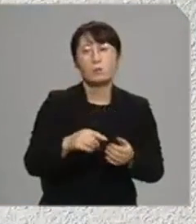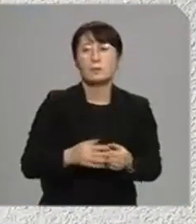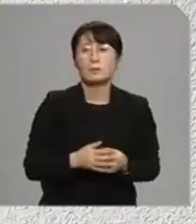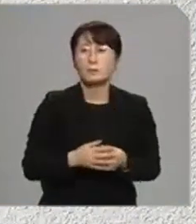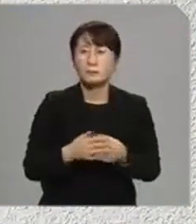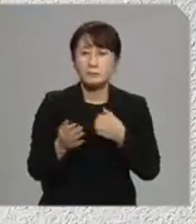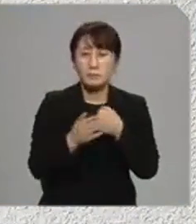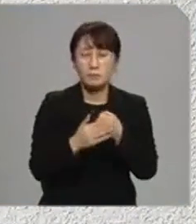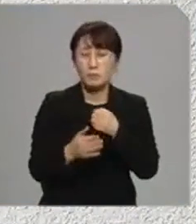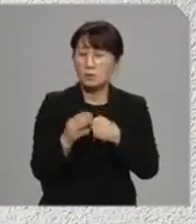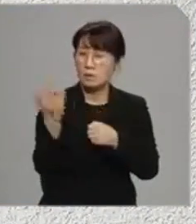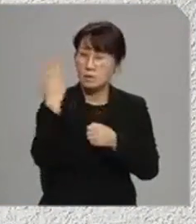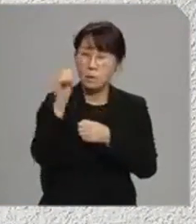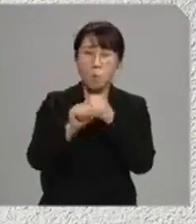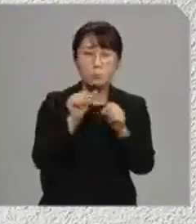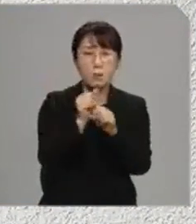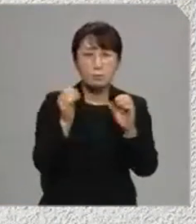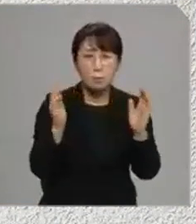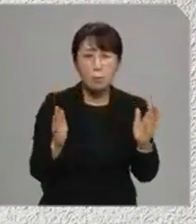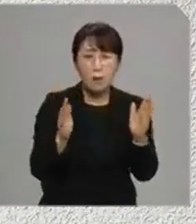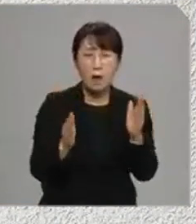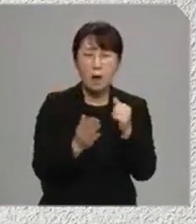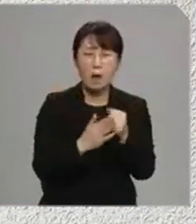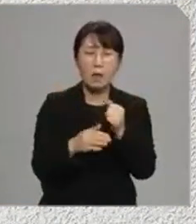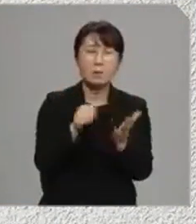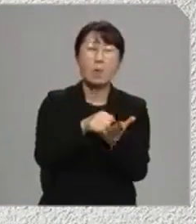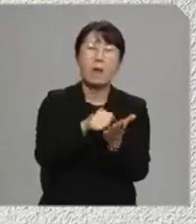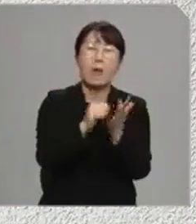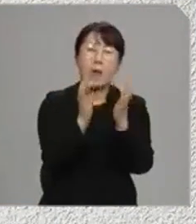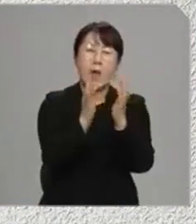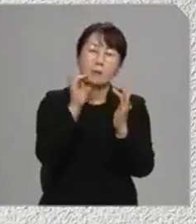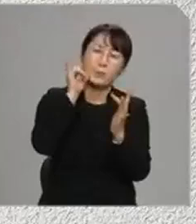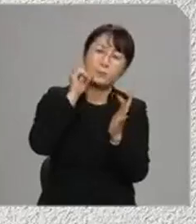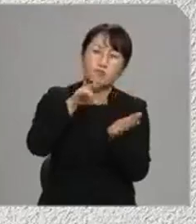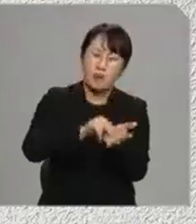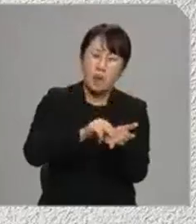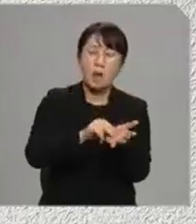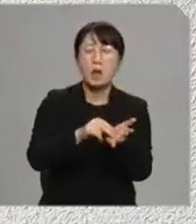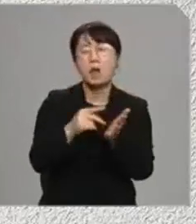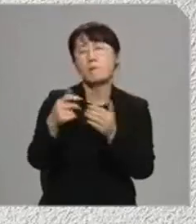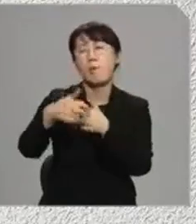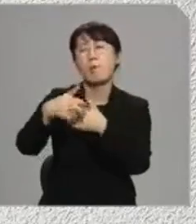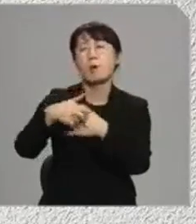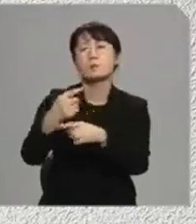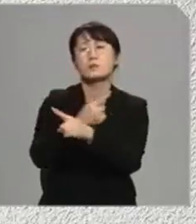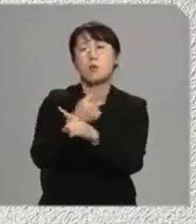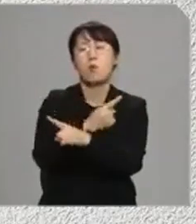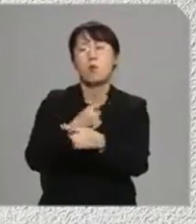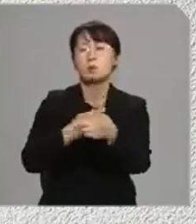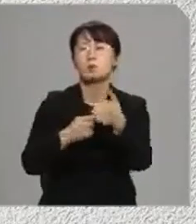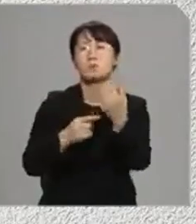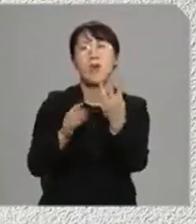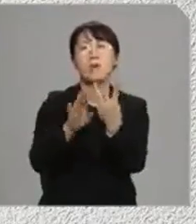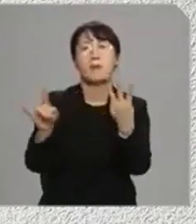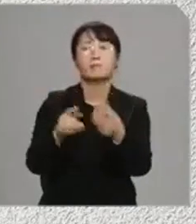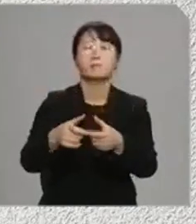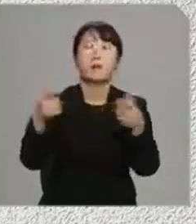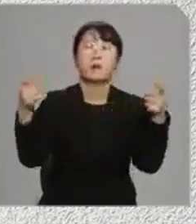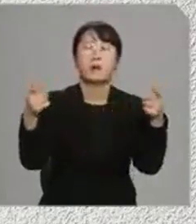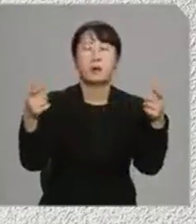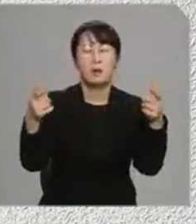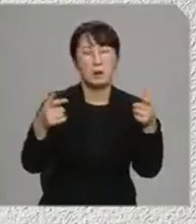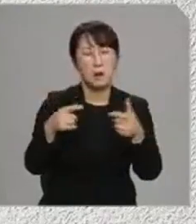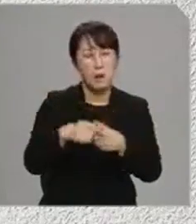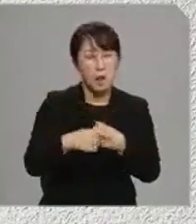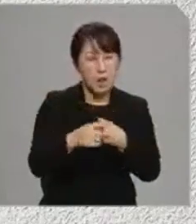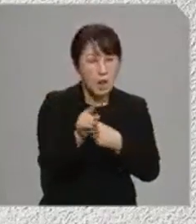그러다 보니 최근 5년 사이 도박 문제로 진료를 받은 청소년은 3배 가까이 급증했습니다 범행동기로